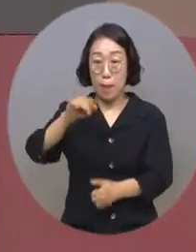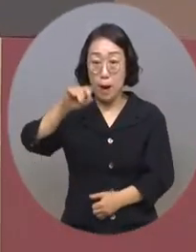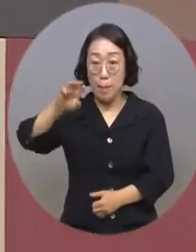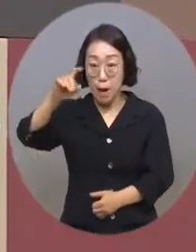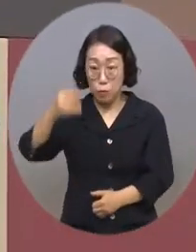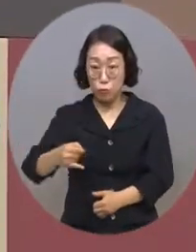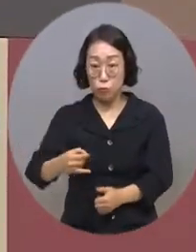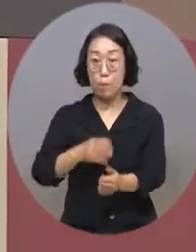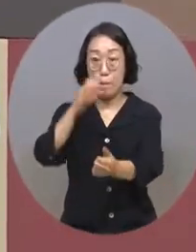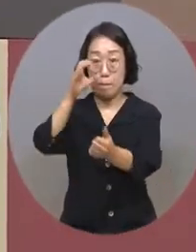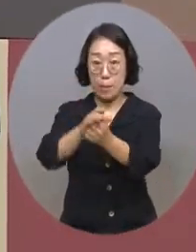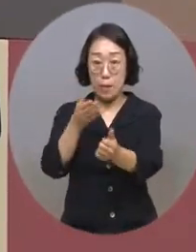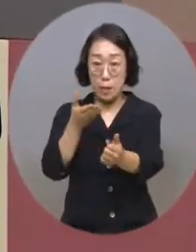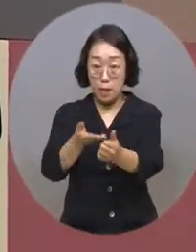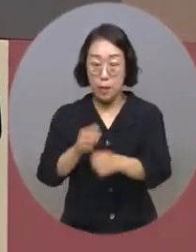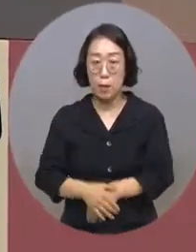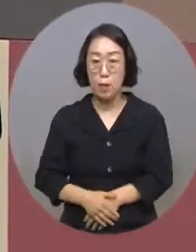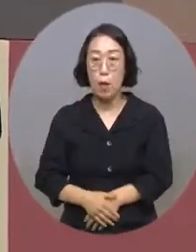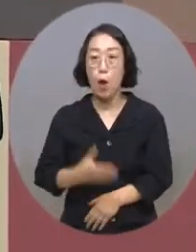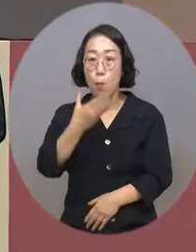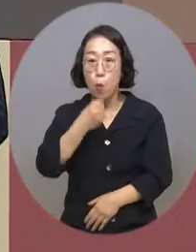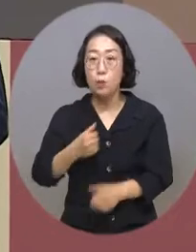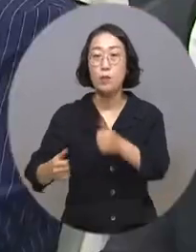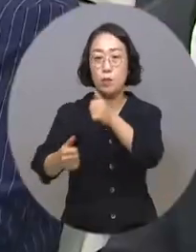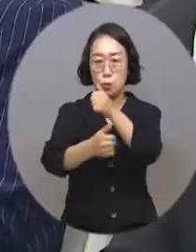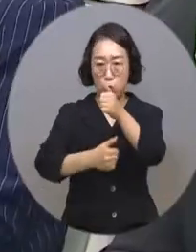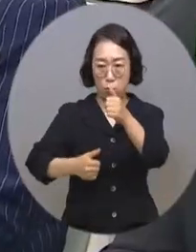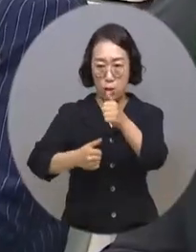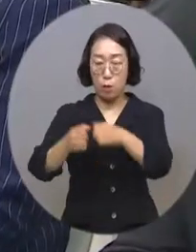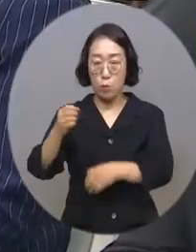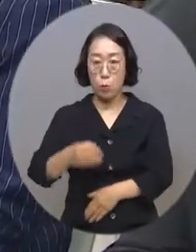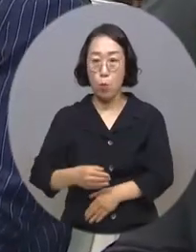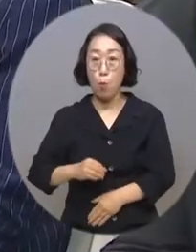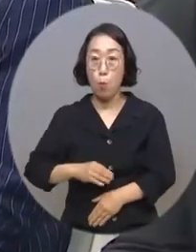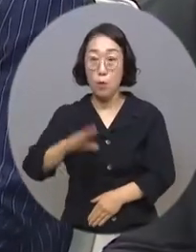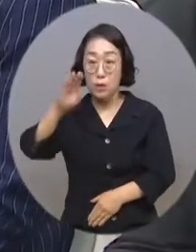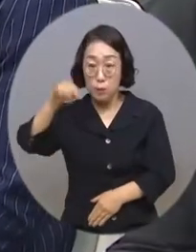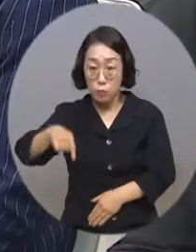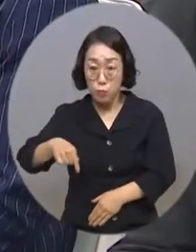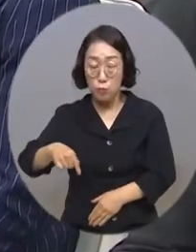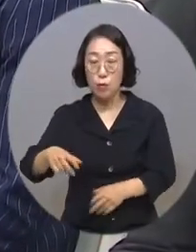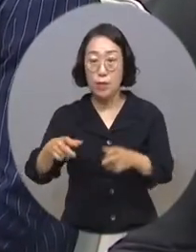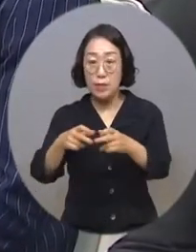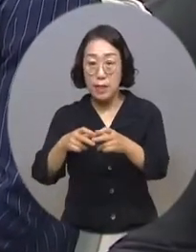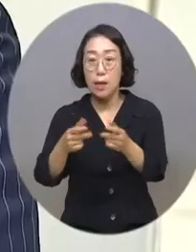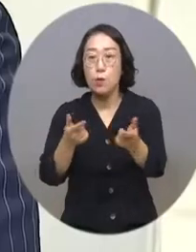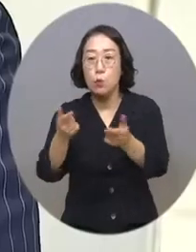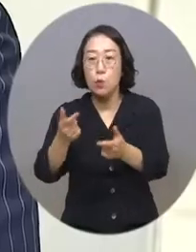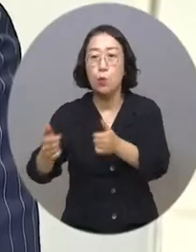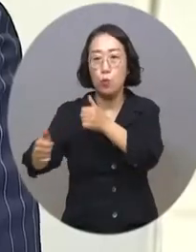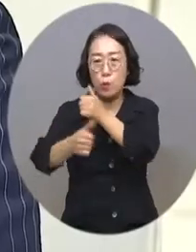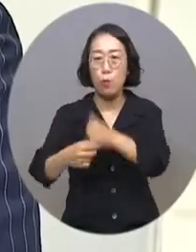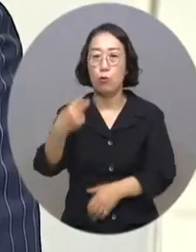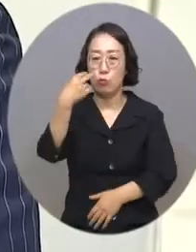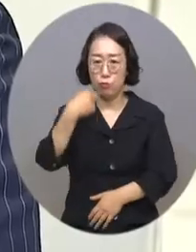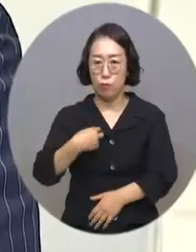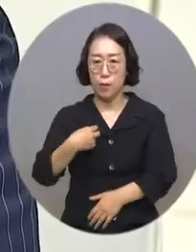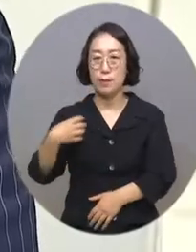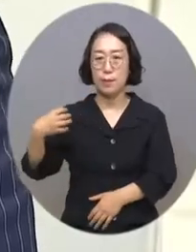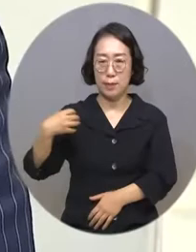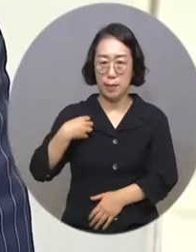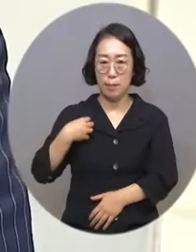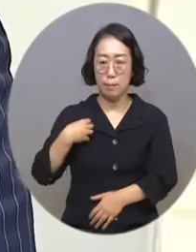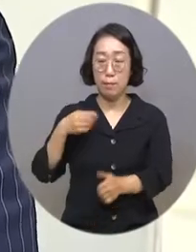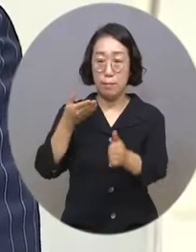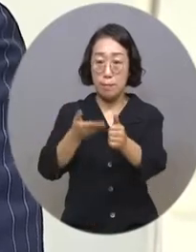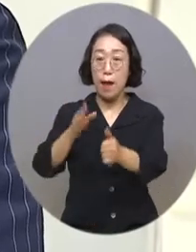현재 서울시 장애인 복지 위원회 위원 으로서 보건복지부 장애인 정책 조정 의원을 맡고 있습니다 그는